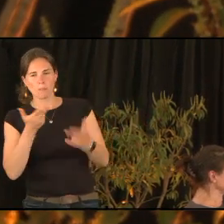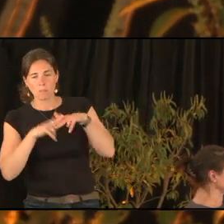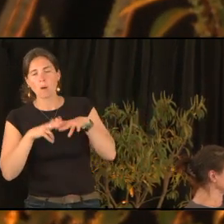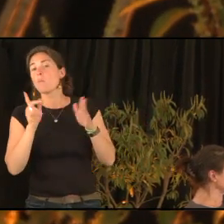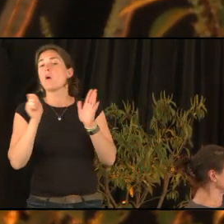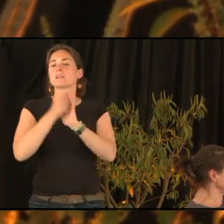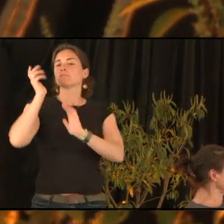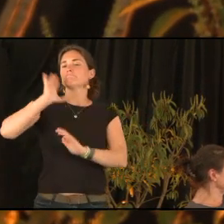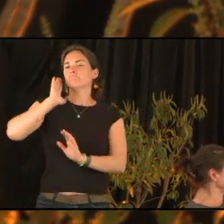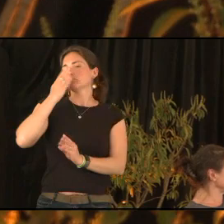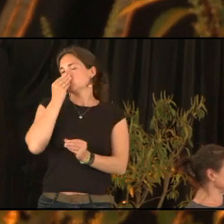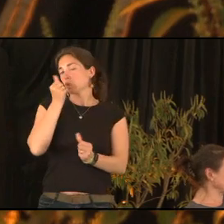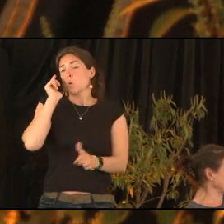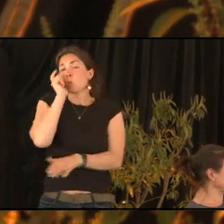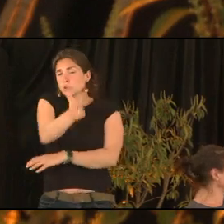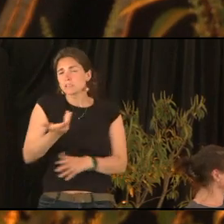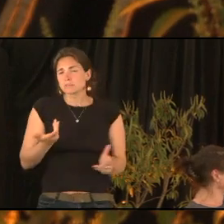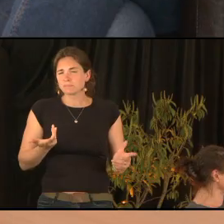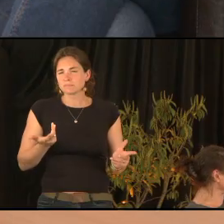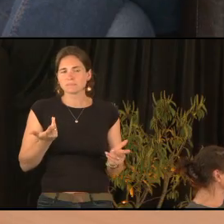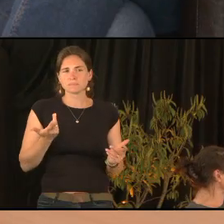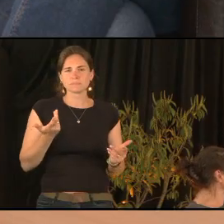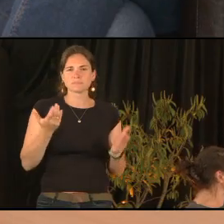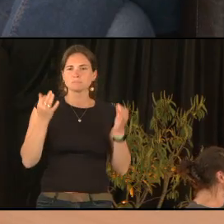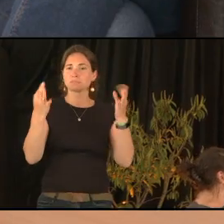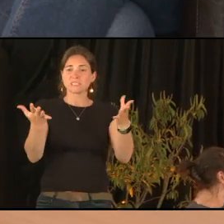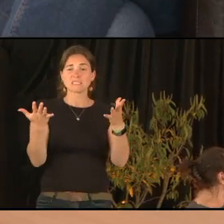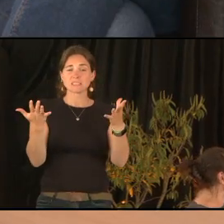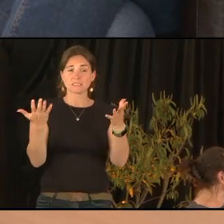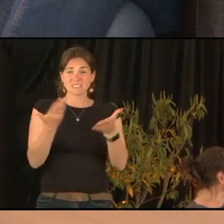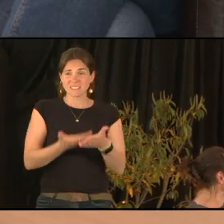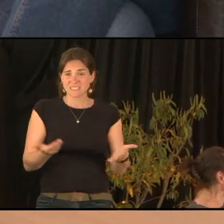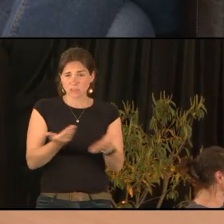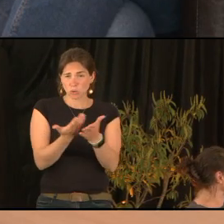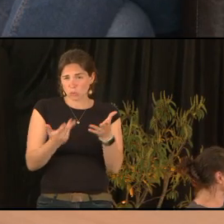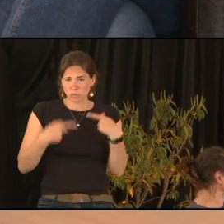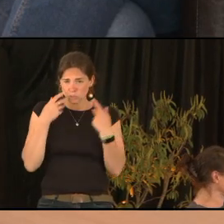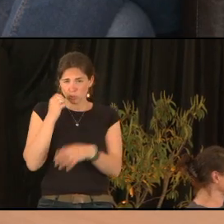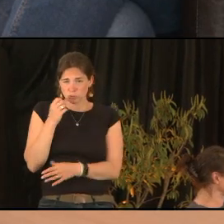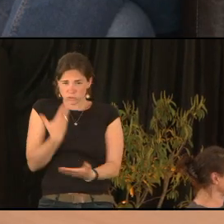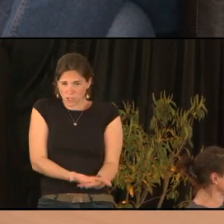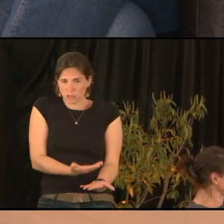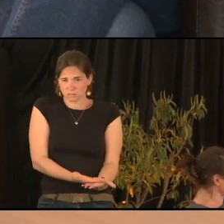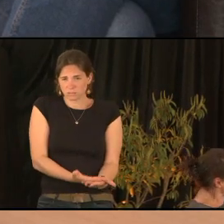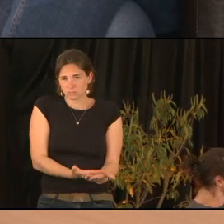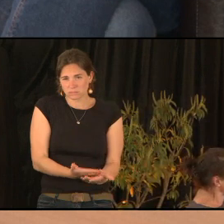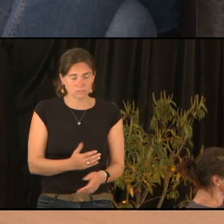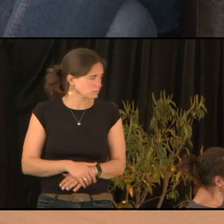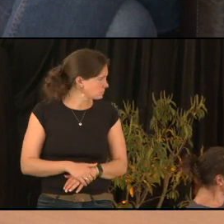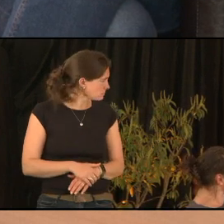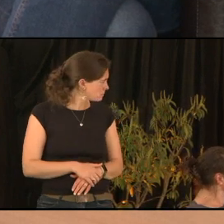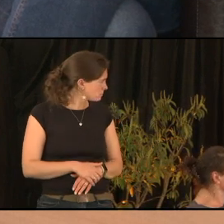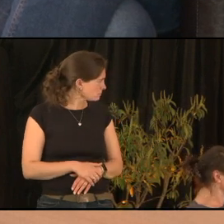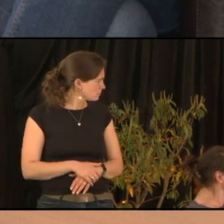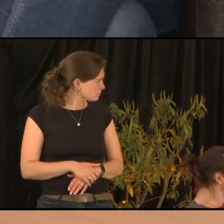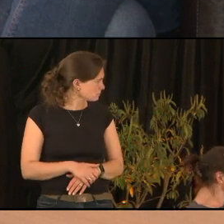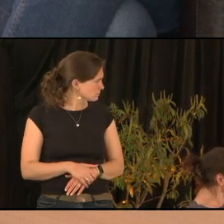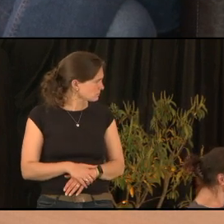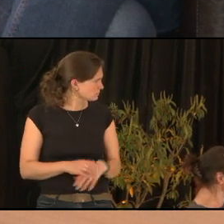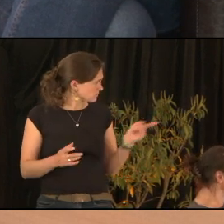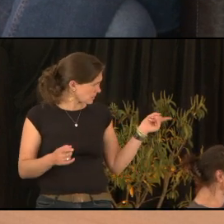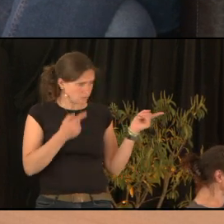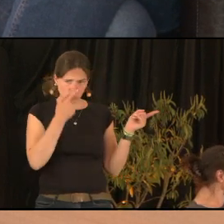peau comme une peau de tambour, comme si les personnages principaux étaient des tambours, les personnages secondaires étaient les joueurs, et qui venaient retaper le tambour pour dire, en fait, ce qui est